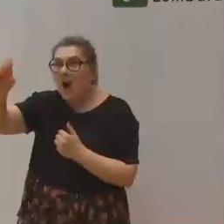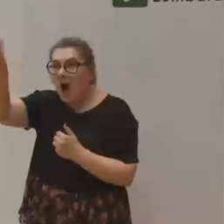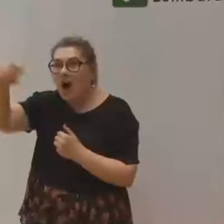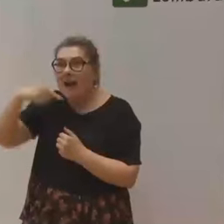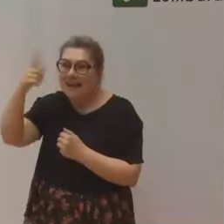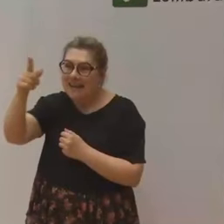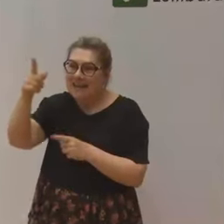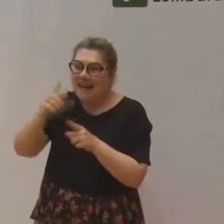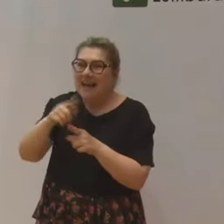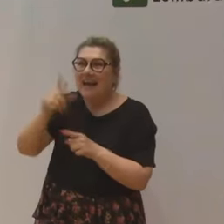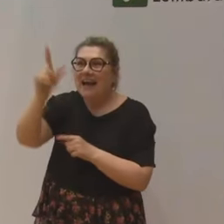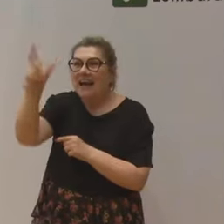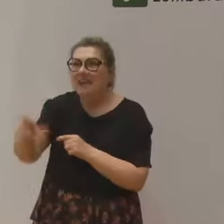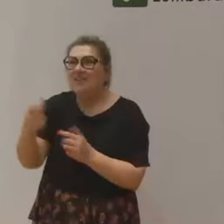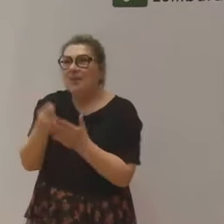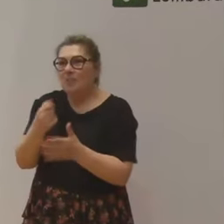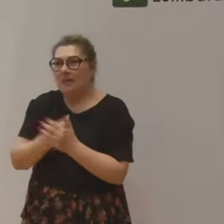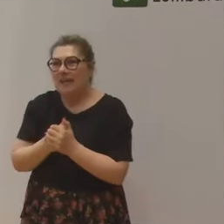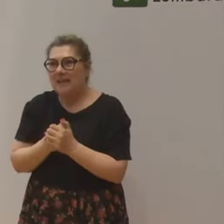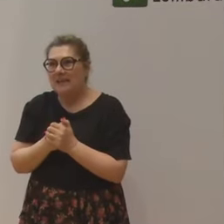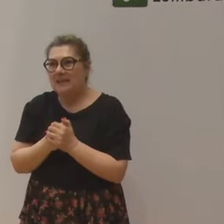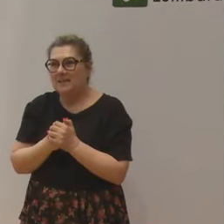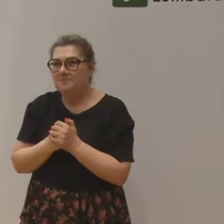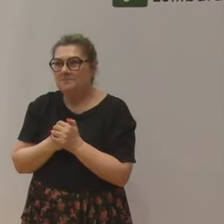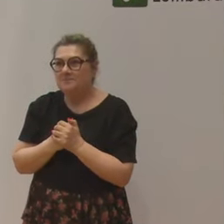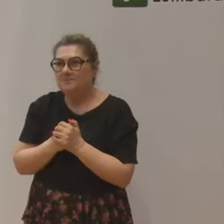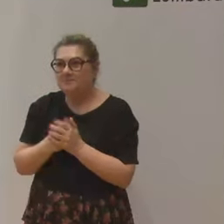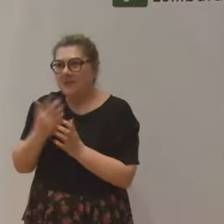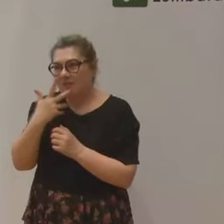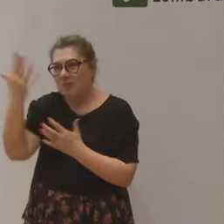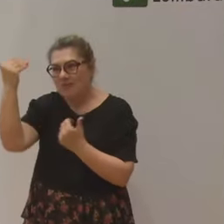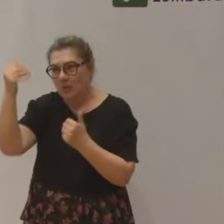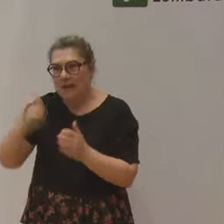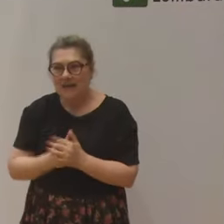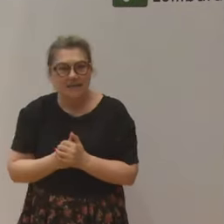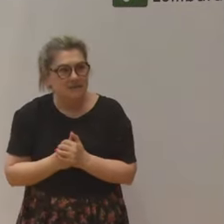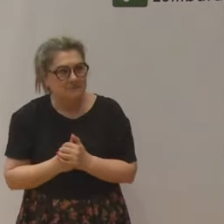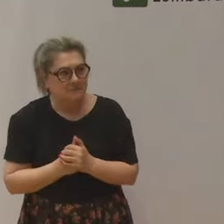sei una persona importante, ti vogliamo salutare.